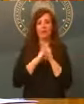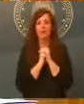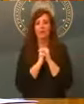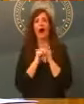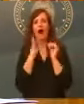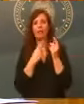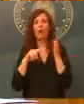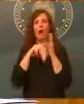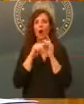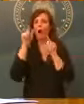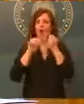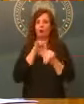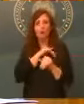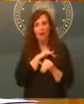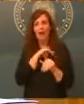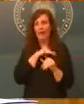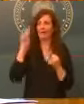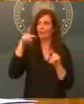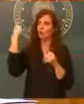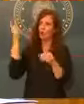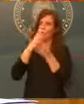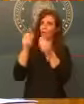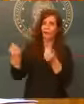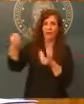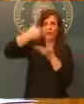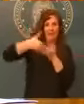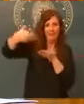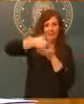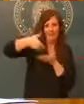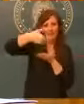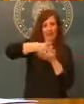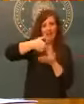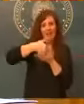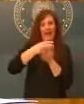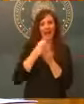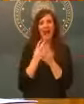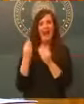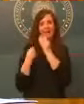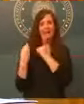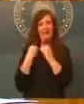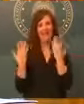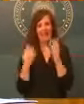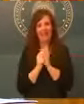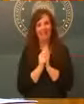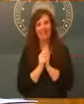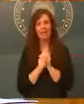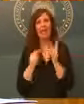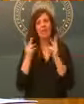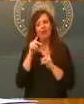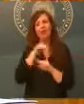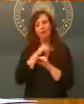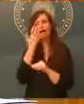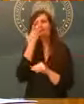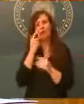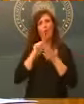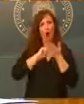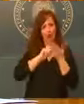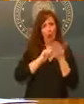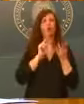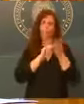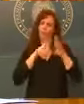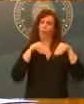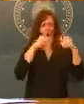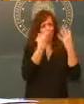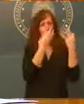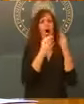studentesse, ho ricevuto delle richieste specifiche che noi vogliamo fare scuola anche fuori dalla scuola. Portiamo i nostri studenti nei